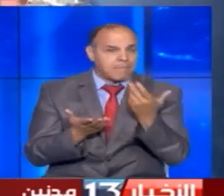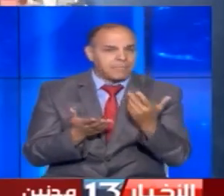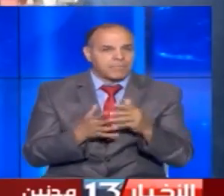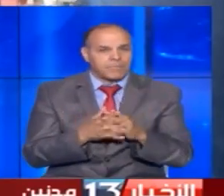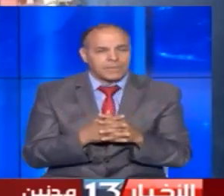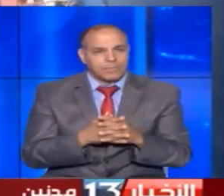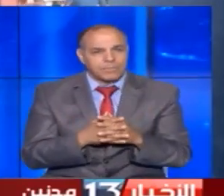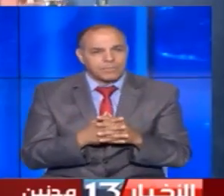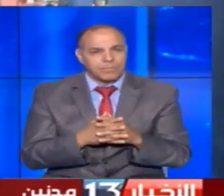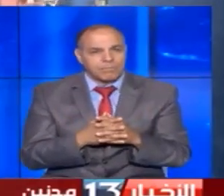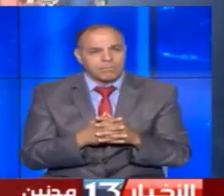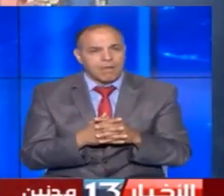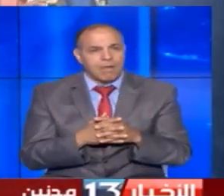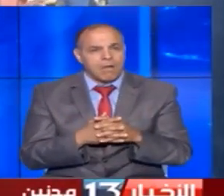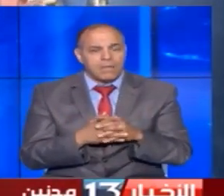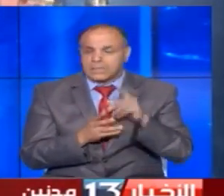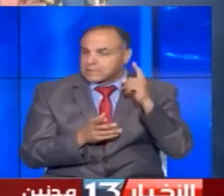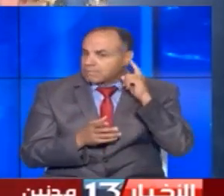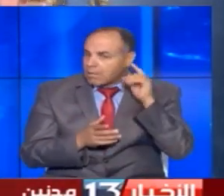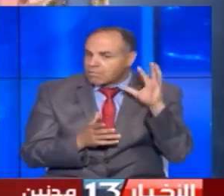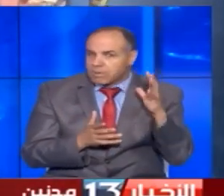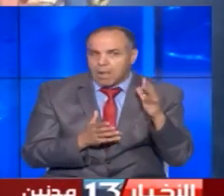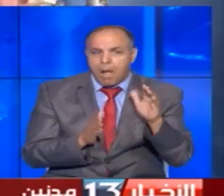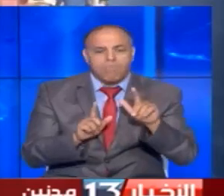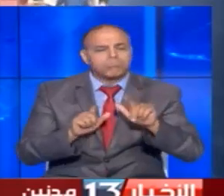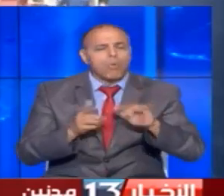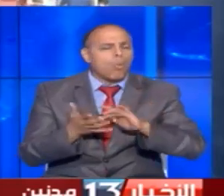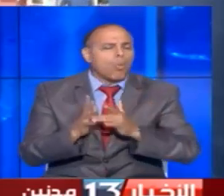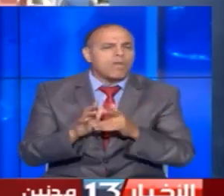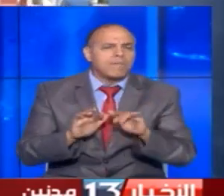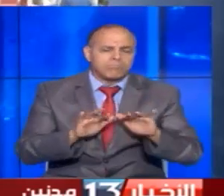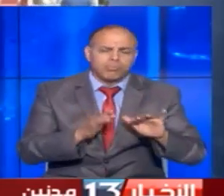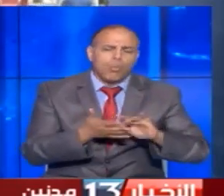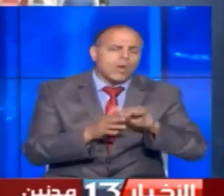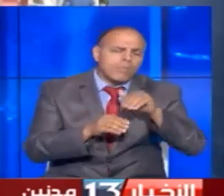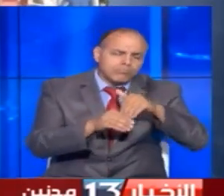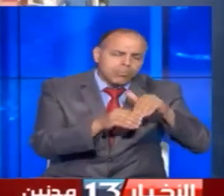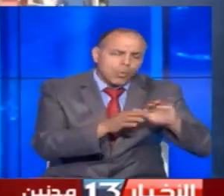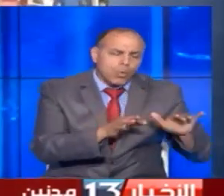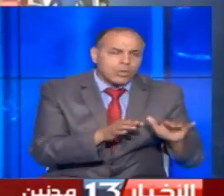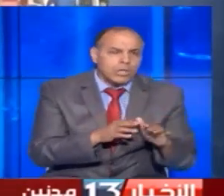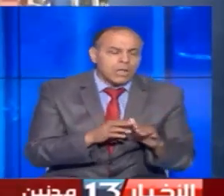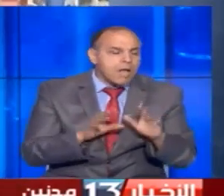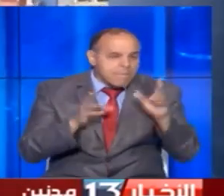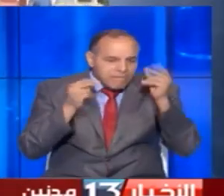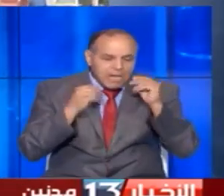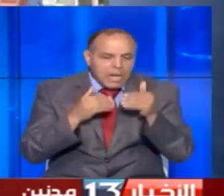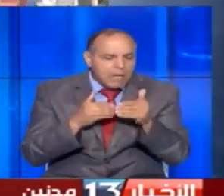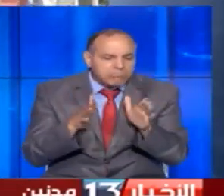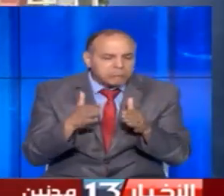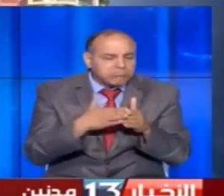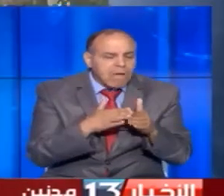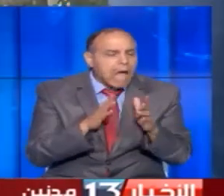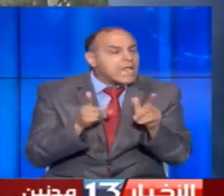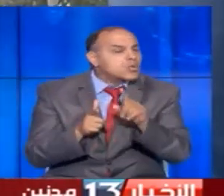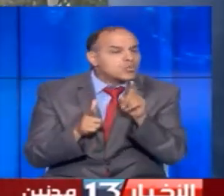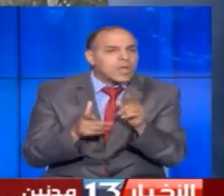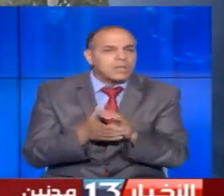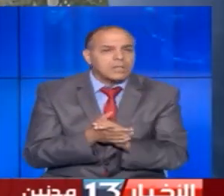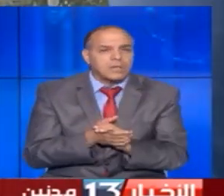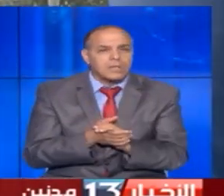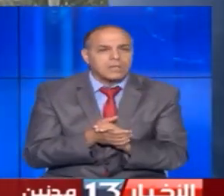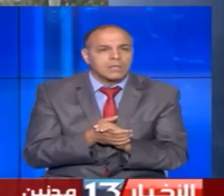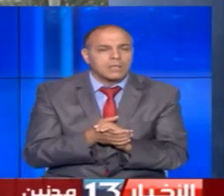المطر يا اللي اللي حسب المعلومات اللي عندنا الماضيه هي الموت موجود اه اه على التعديلات هذه كل